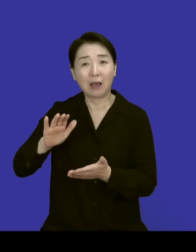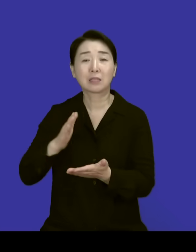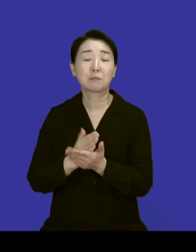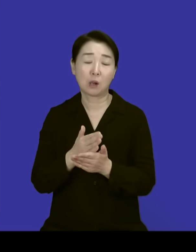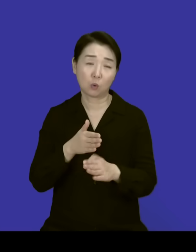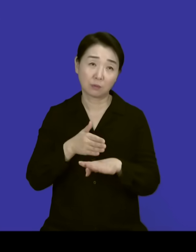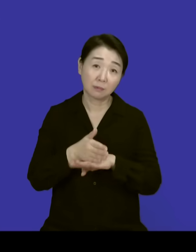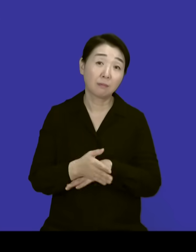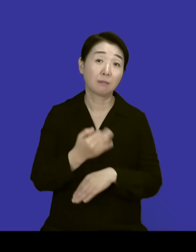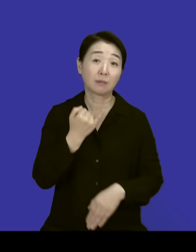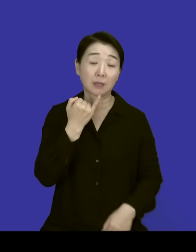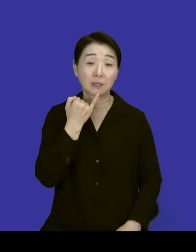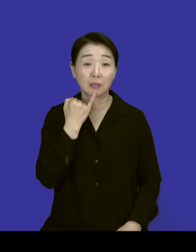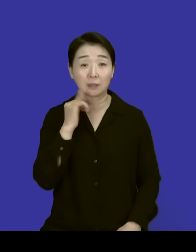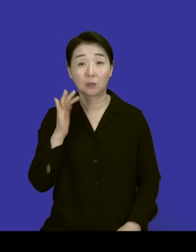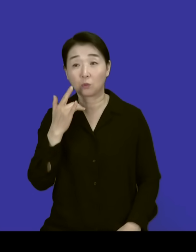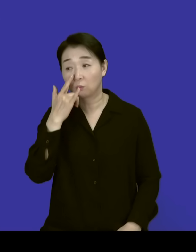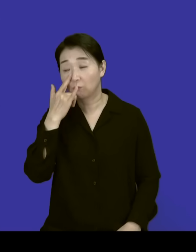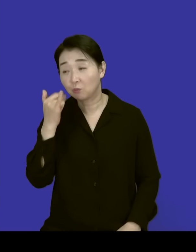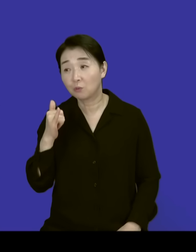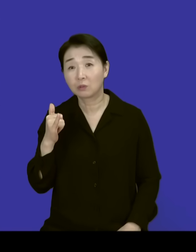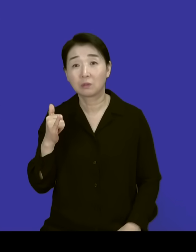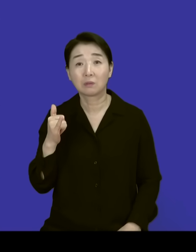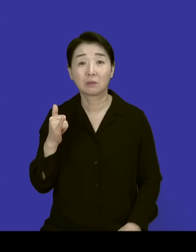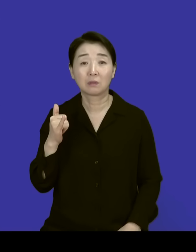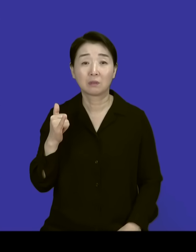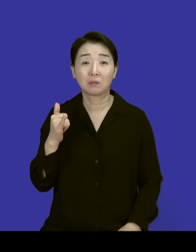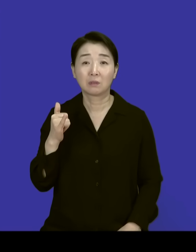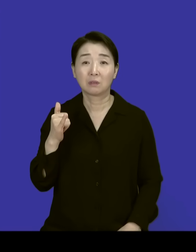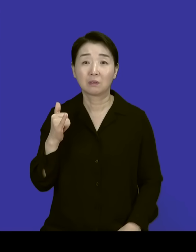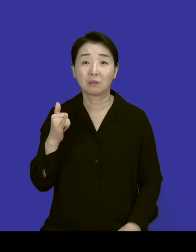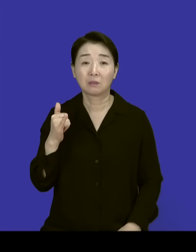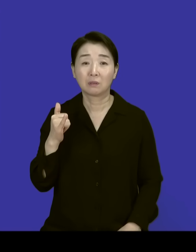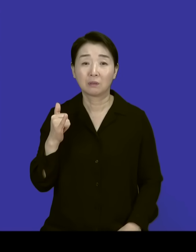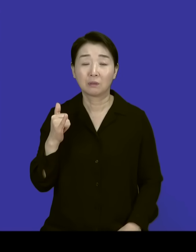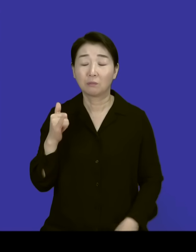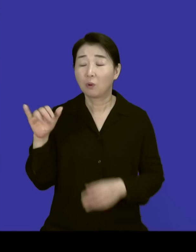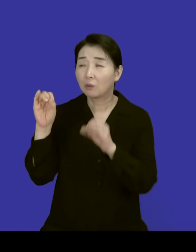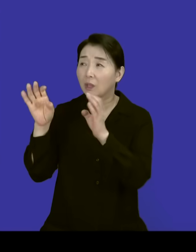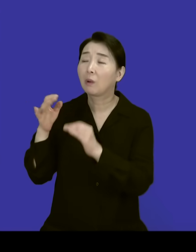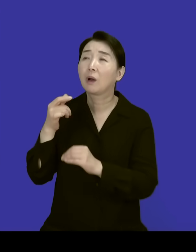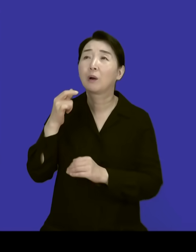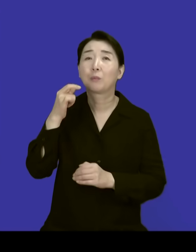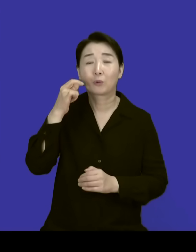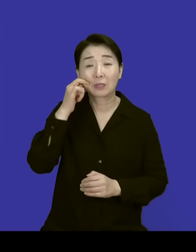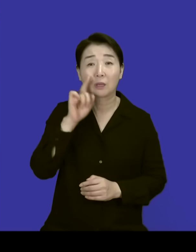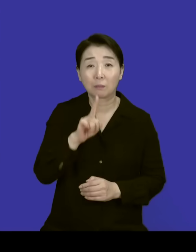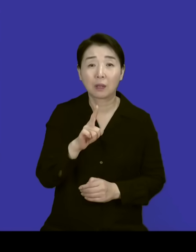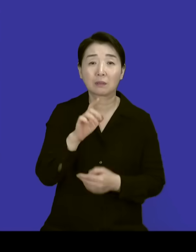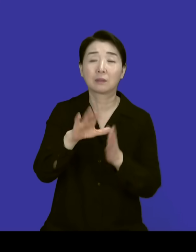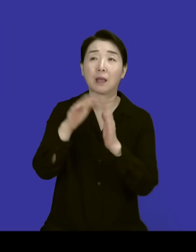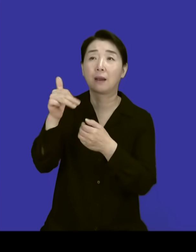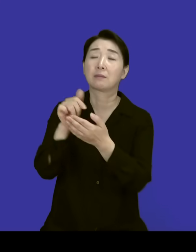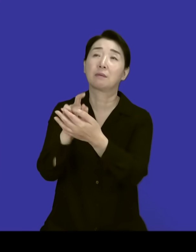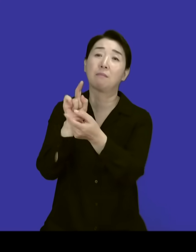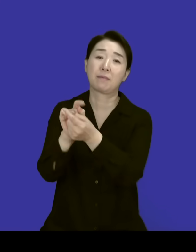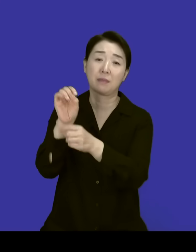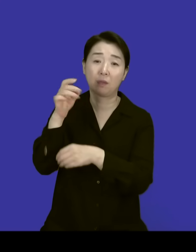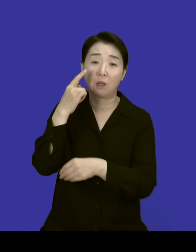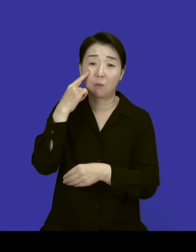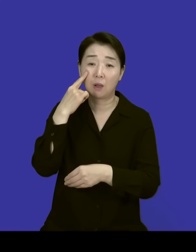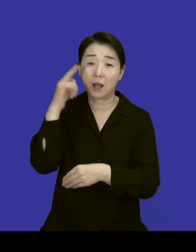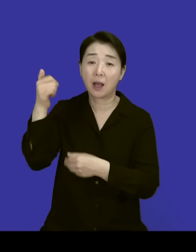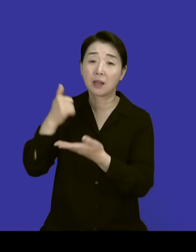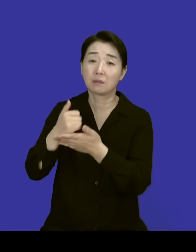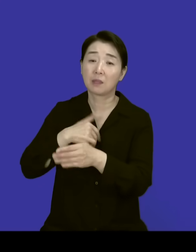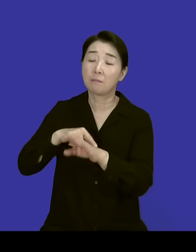같아요. 요즘엔 뭐 부모님들한테 말할 데 없다고 막 말하잖아요. 그때 하나님 찾아가서 얘기 한번 해보고 네. 네, 내 마음이 어때요? 라고